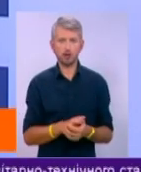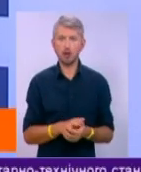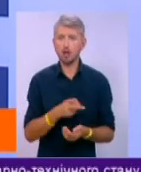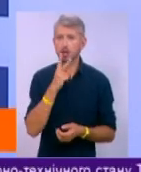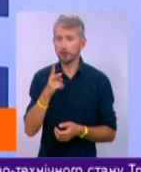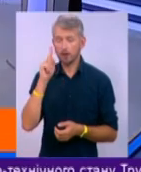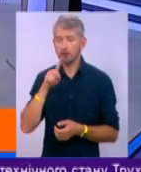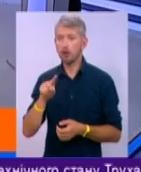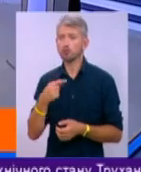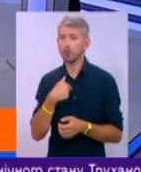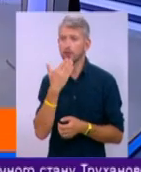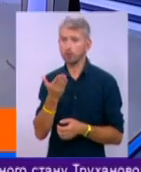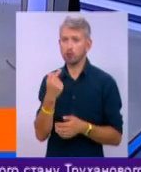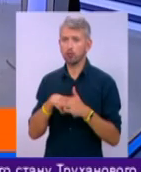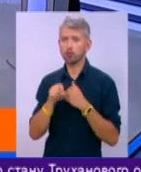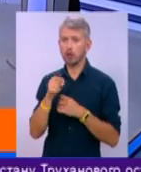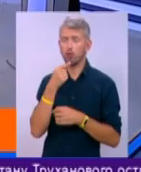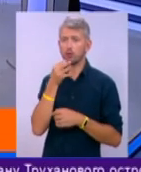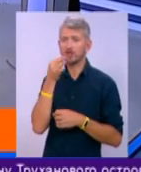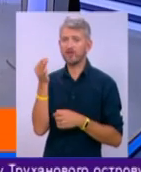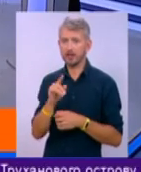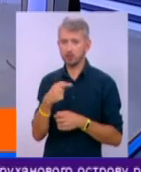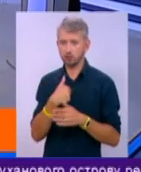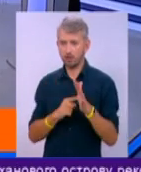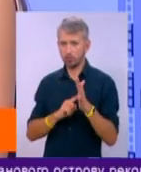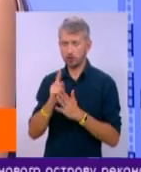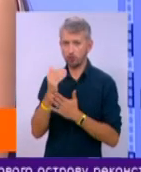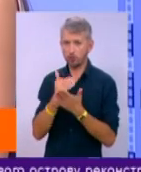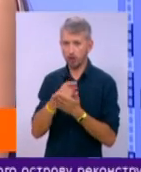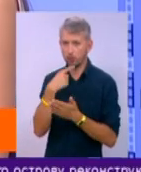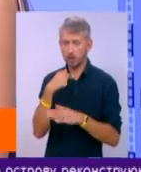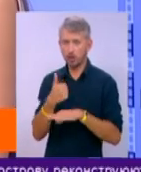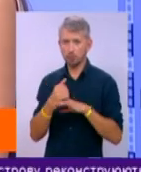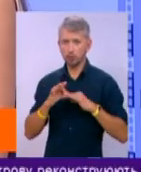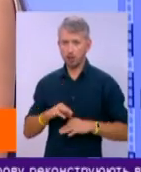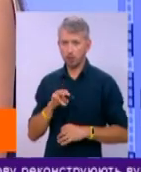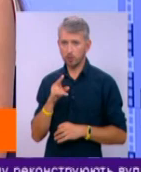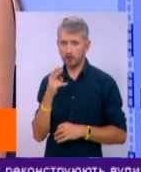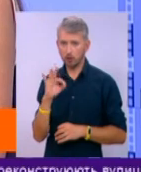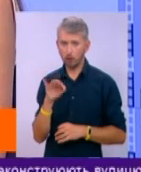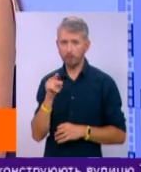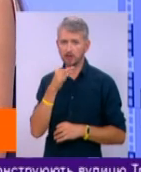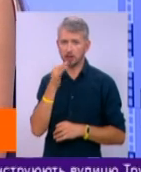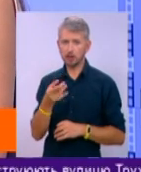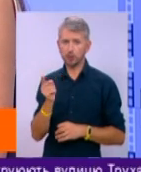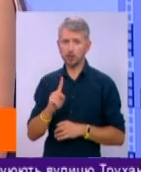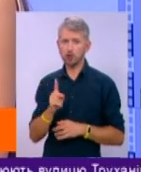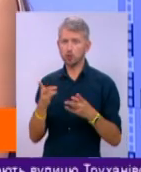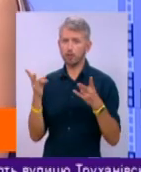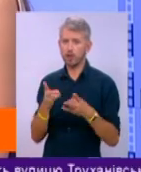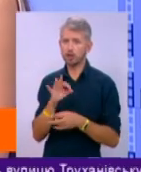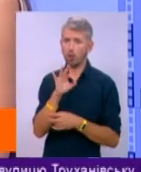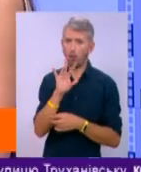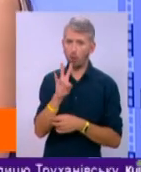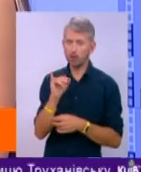я знаєте, чому запитую? Тому що на цьому звіті, про який ми з вами на початку програми говорили, генпрокурора Луценка, він сказав про те, що варто ООН